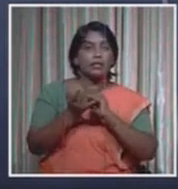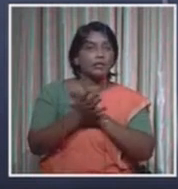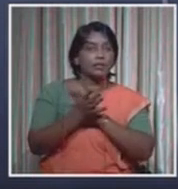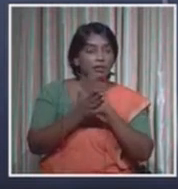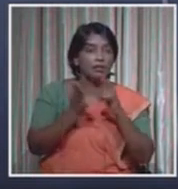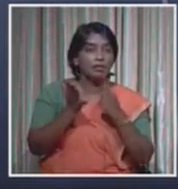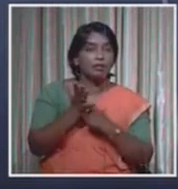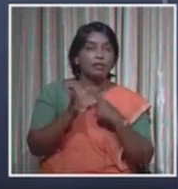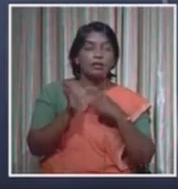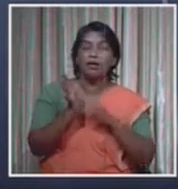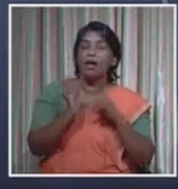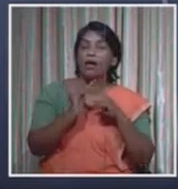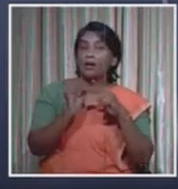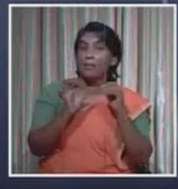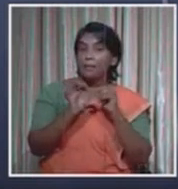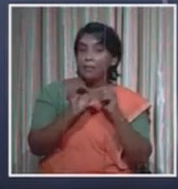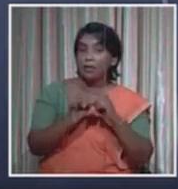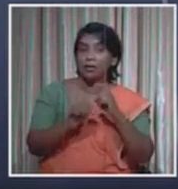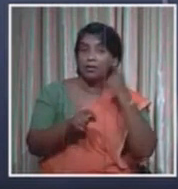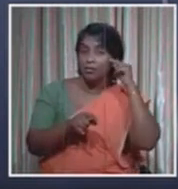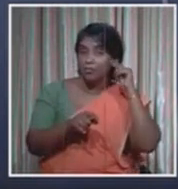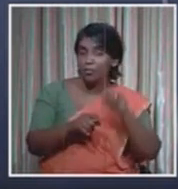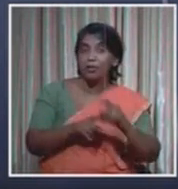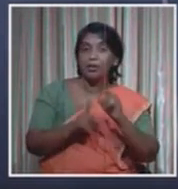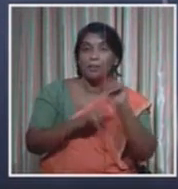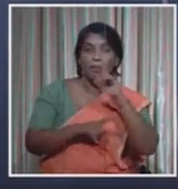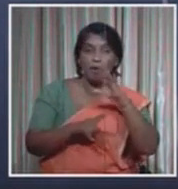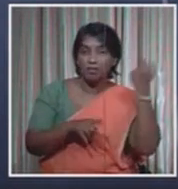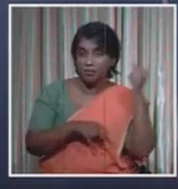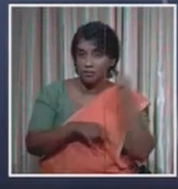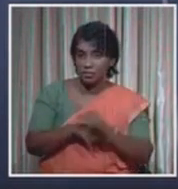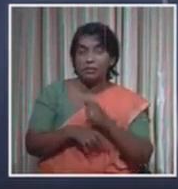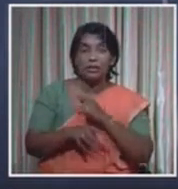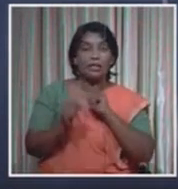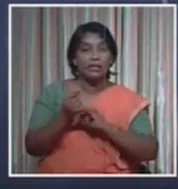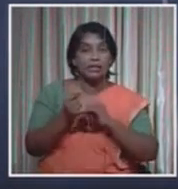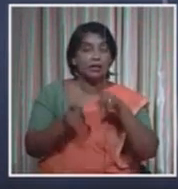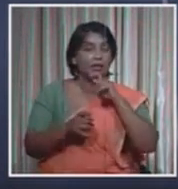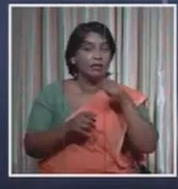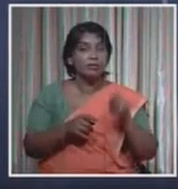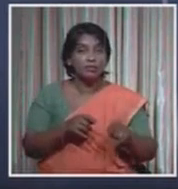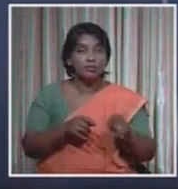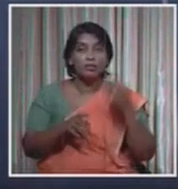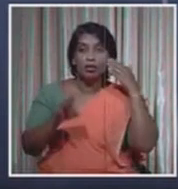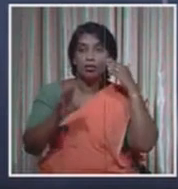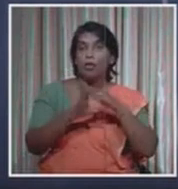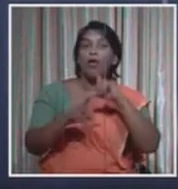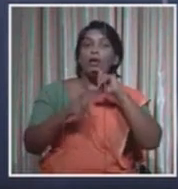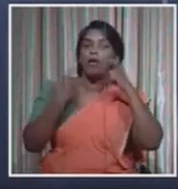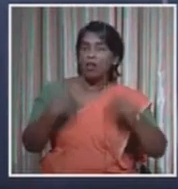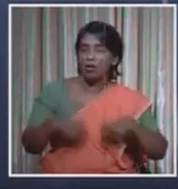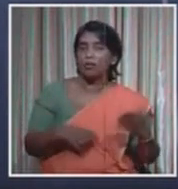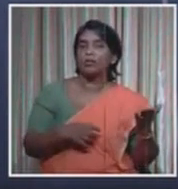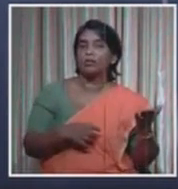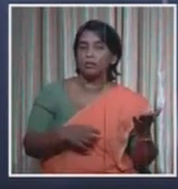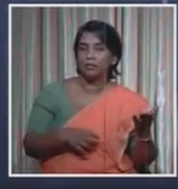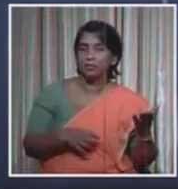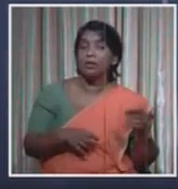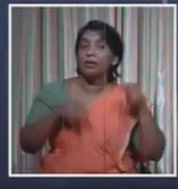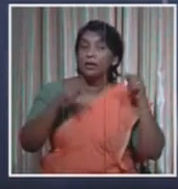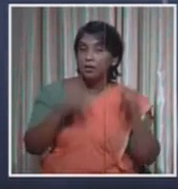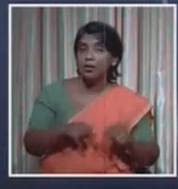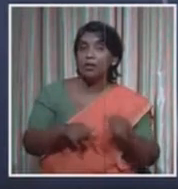බණ්ඩාරනායක අග්‍රවිශ්වකාරතුමිය දෝෂාභියෝගයේ වෙලාවේ පාර්ලිමේන්තුවට එනකොට ශිරාණි බණ්ඩාරනායක මෙතන ඉන්න පෙනී හිටපු නීතිඥවරයා. දැන්